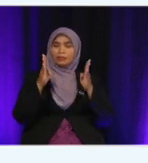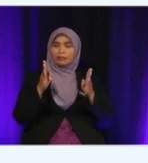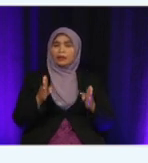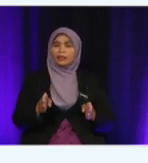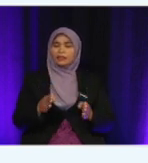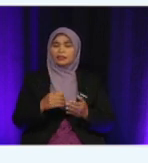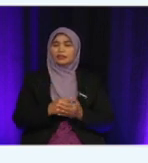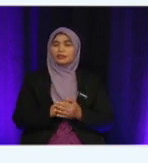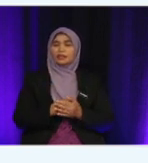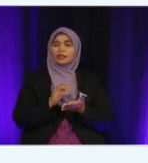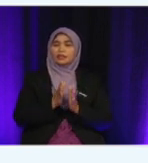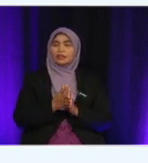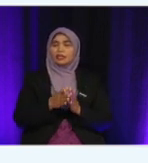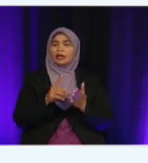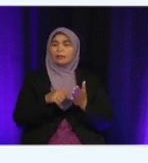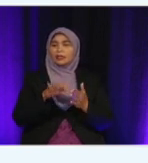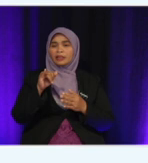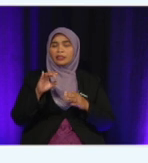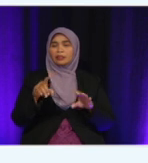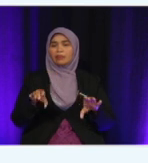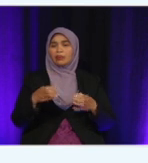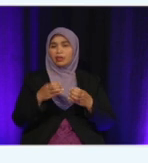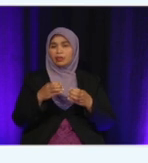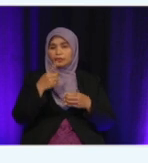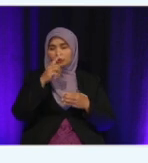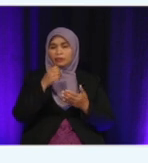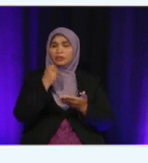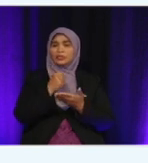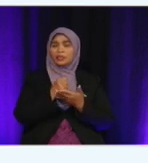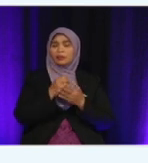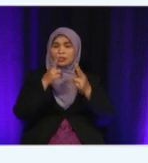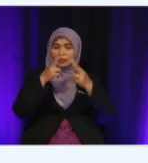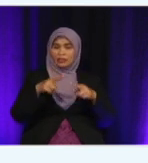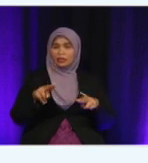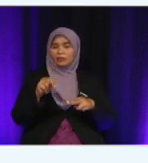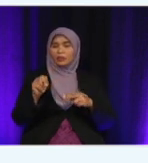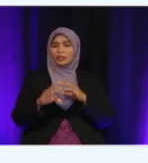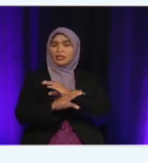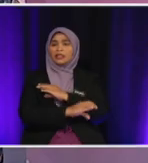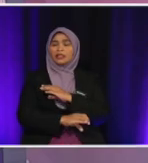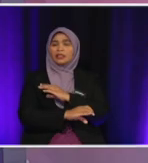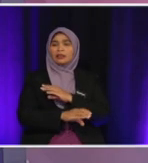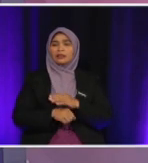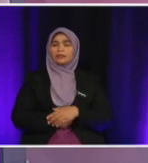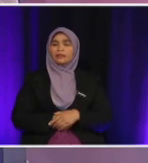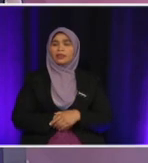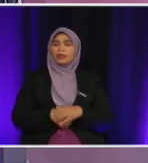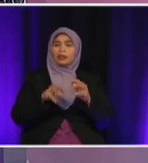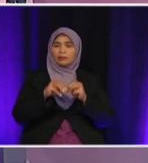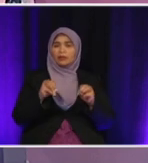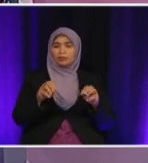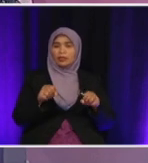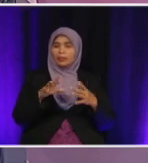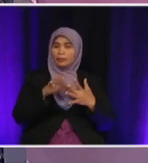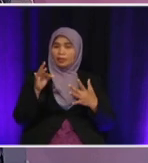anda lakukan untuk menjamin keharmonian negara kita Baiklah murid-murid boleh pilih Sama